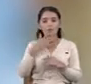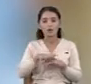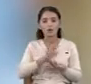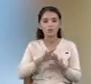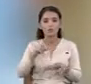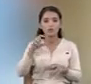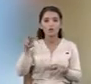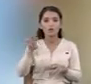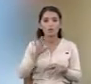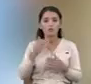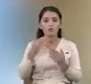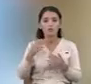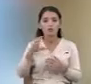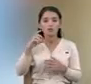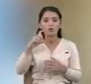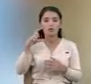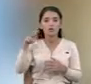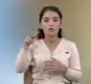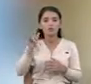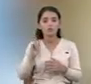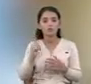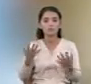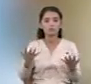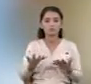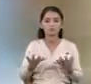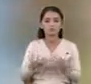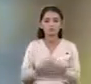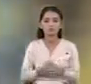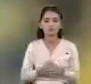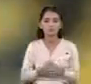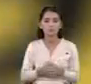пойму, Эмму он или Эмму.